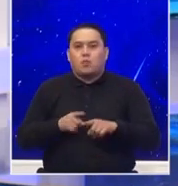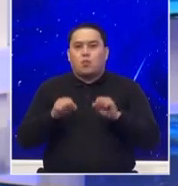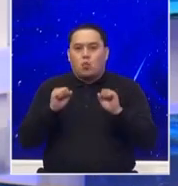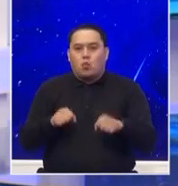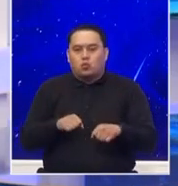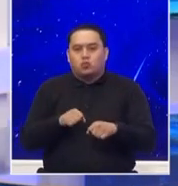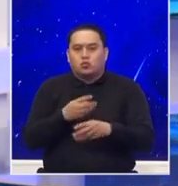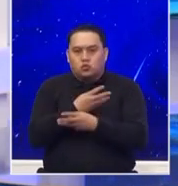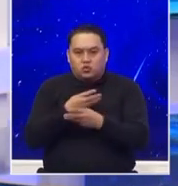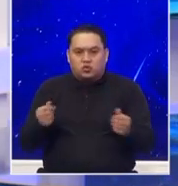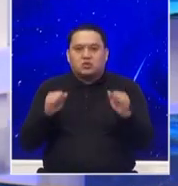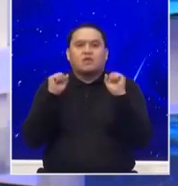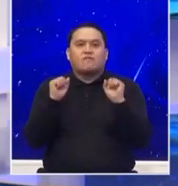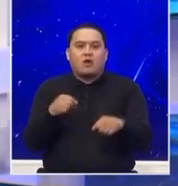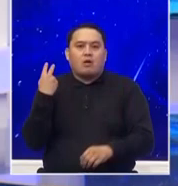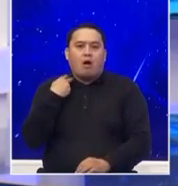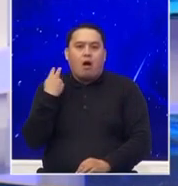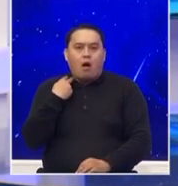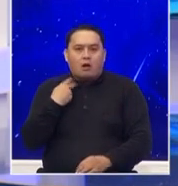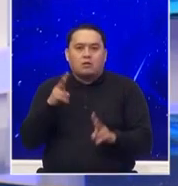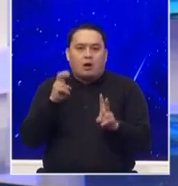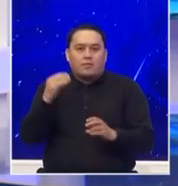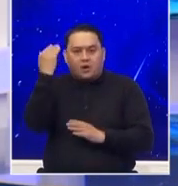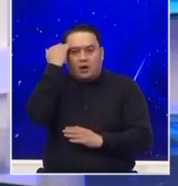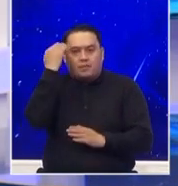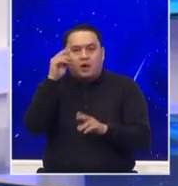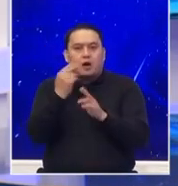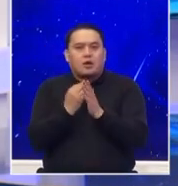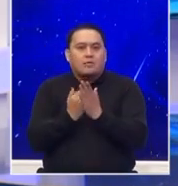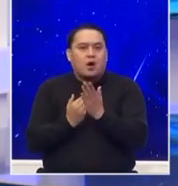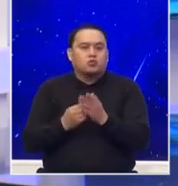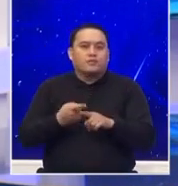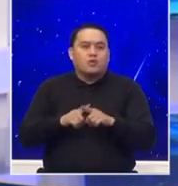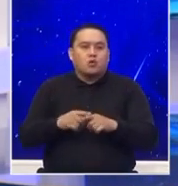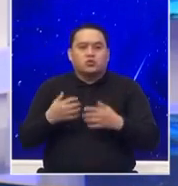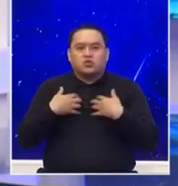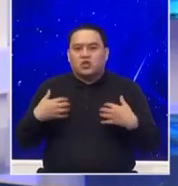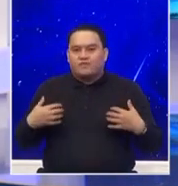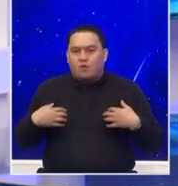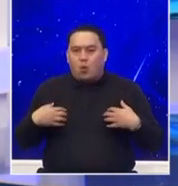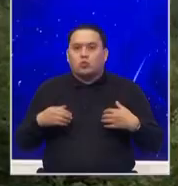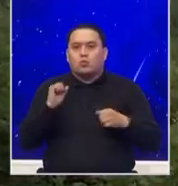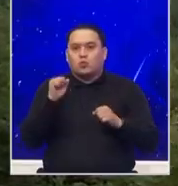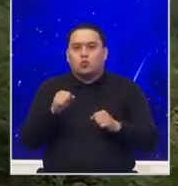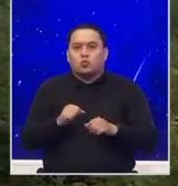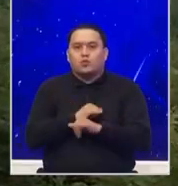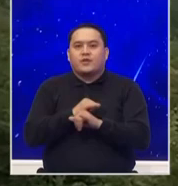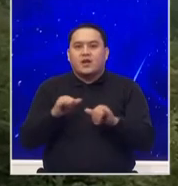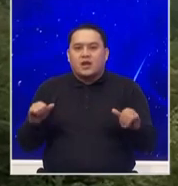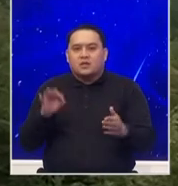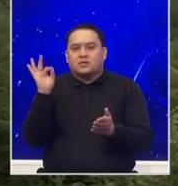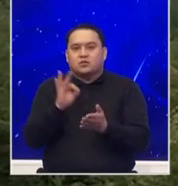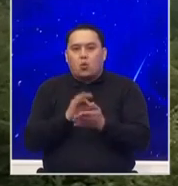находятся под угрозой исчезновения. В Великобритании в рамках программы увеличения среды обитания диких животных будут разводить бизонов с